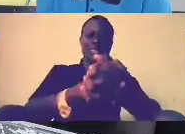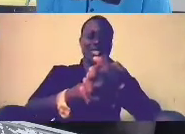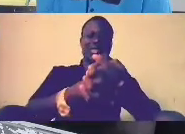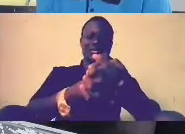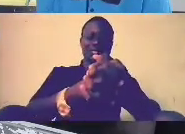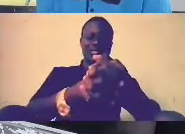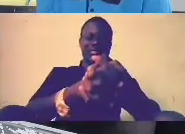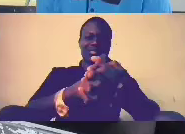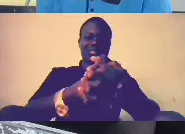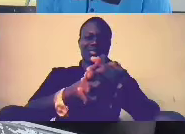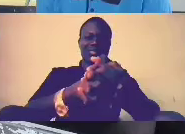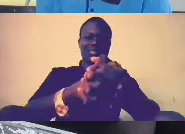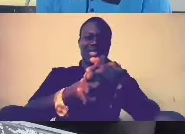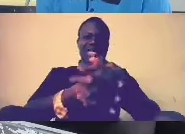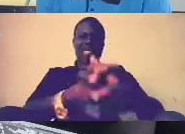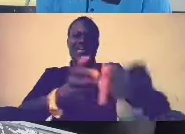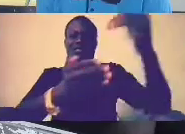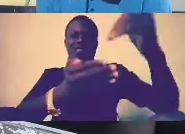méthodes à appliquer.